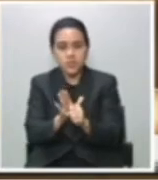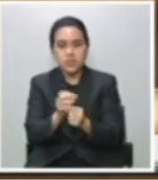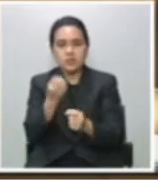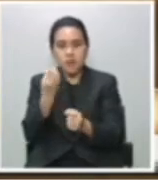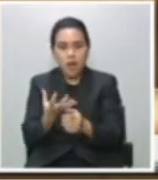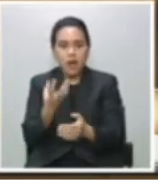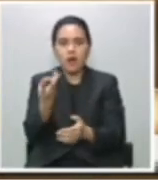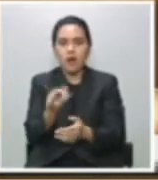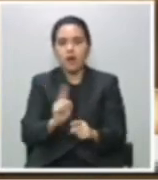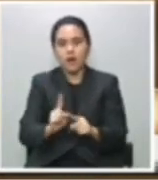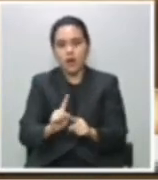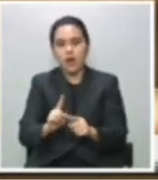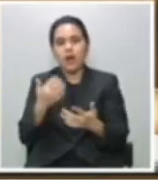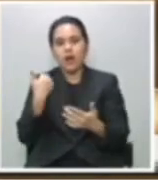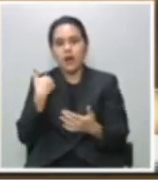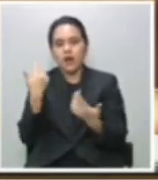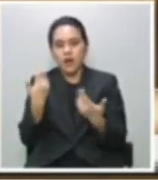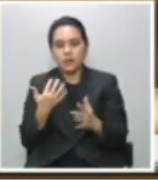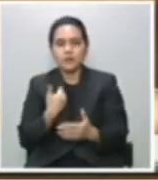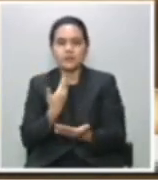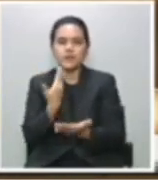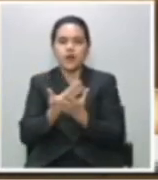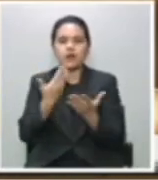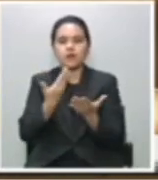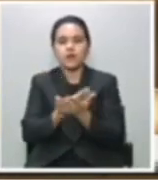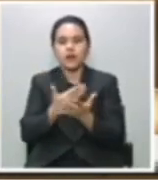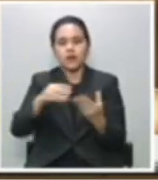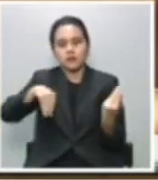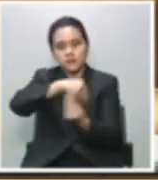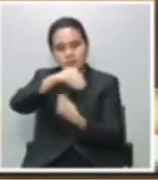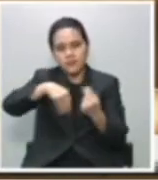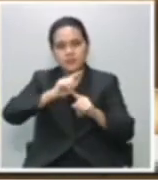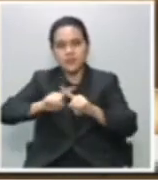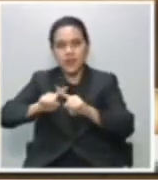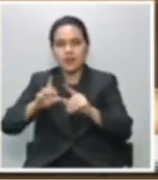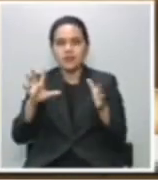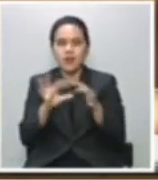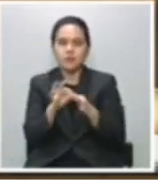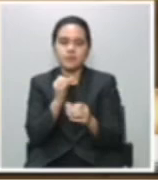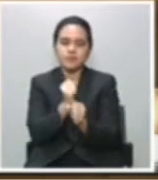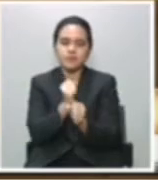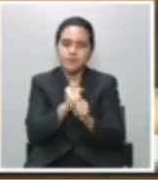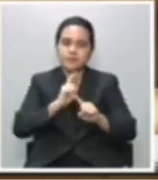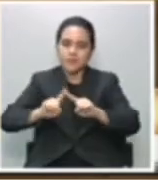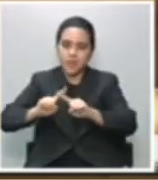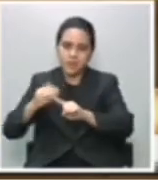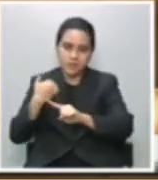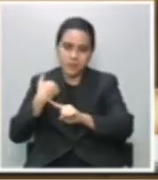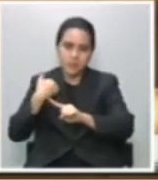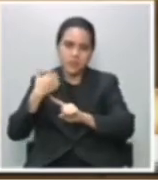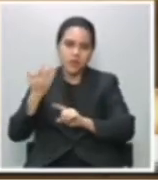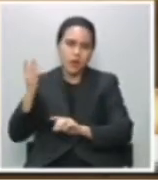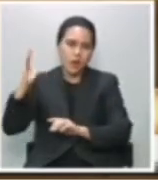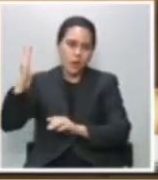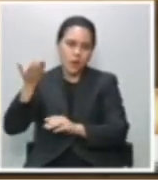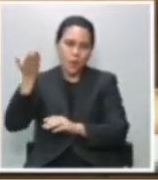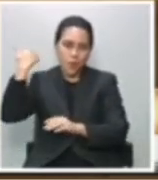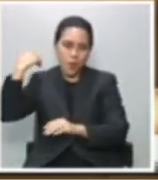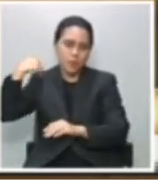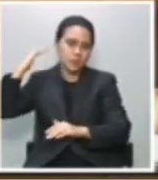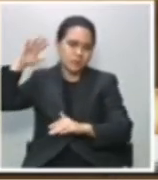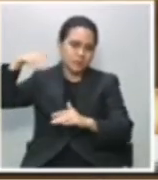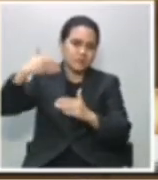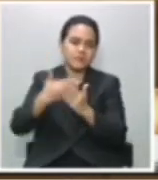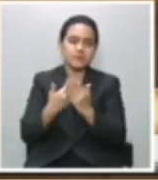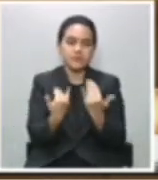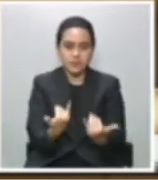ายเรื่องของสถานะทางการเงินการคลังแล้วก็การดำเนินการในอดีตที่ผ่านมาของถนนดังก